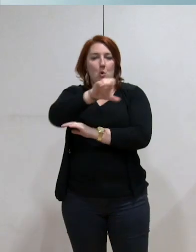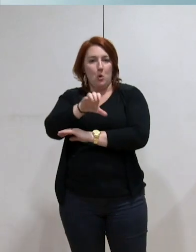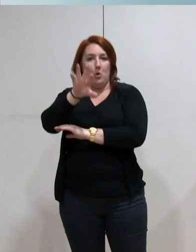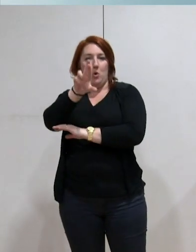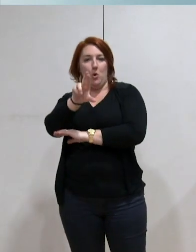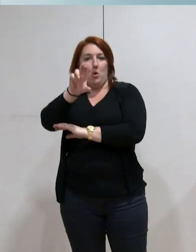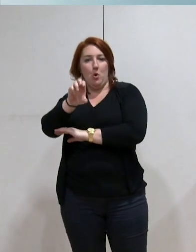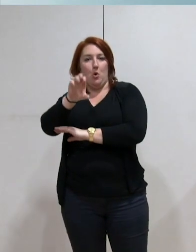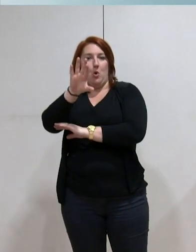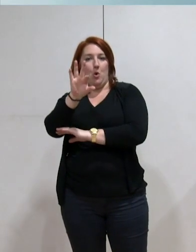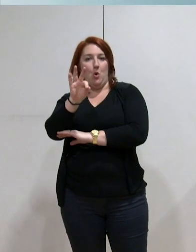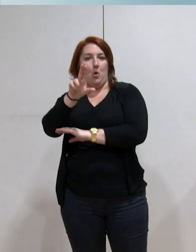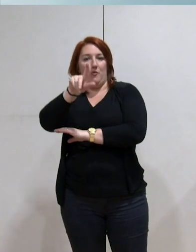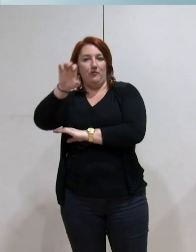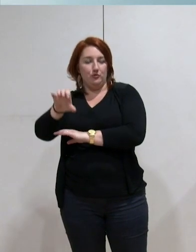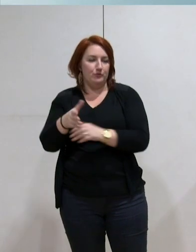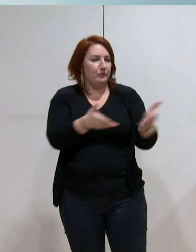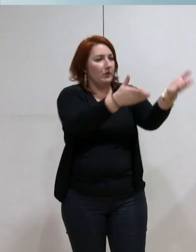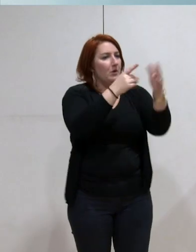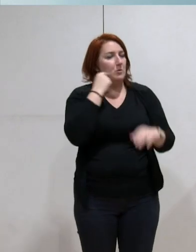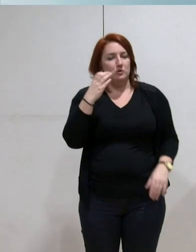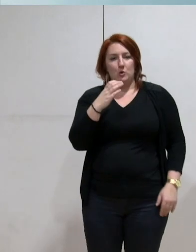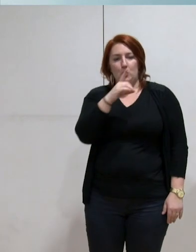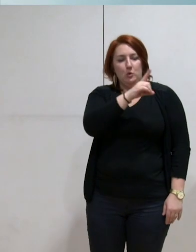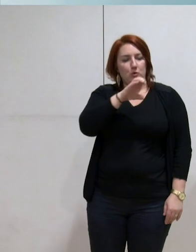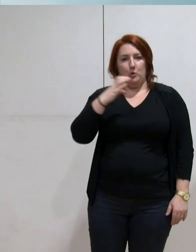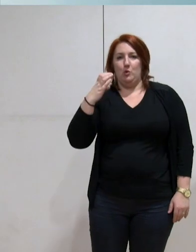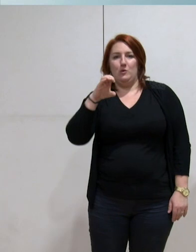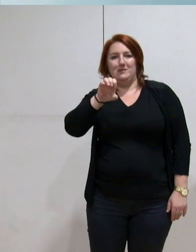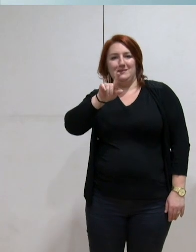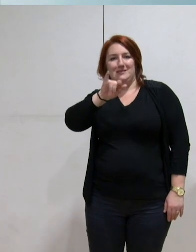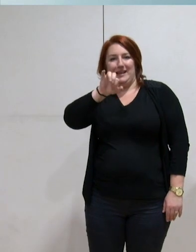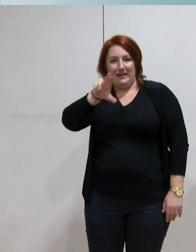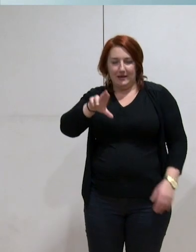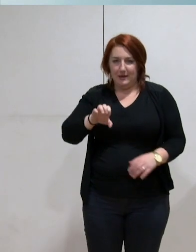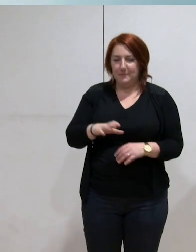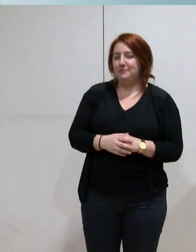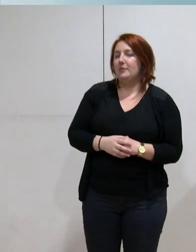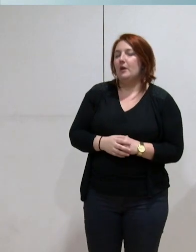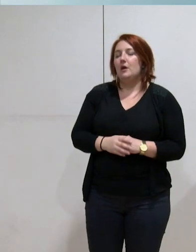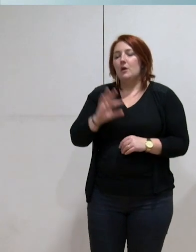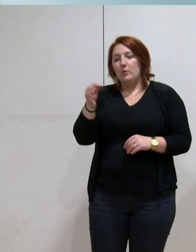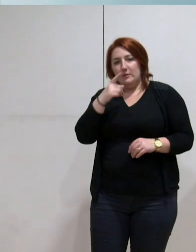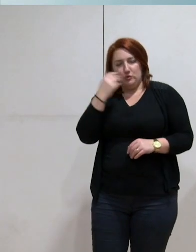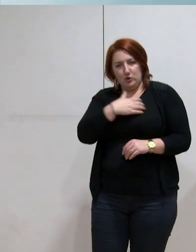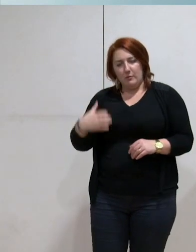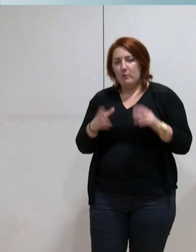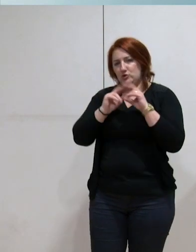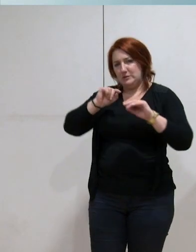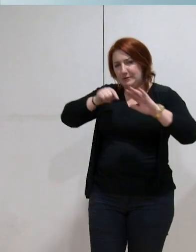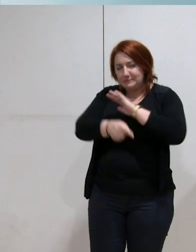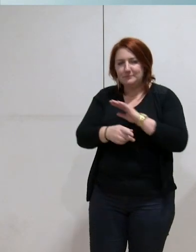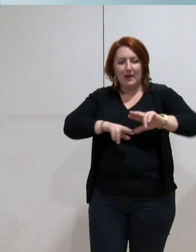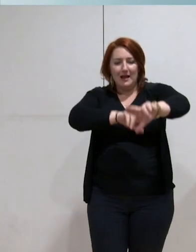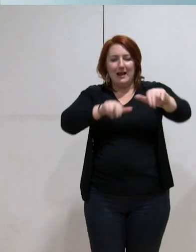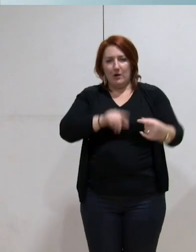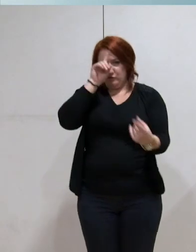deéglier Monsieur le Maire chers collègues quelques précisions sur cette délibération la convention que nous proposons d'approuver ce soir pour la mise